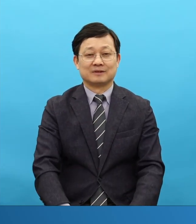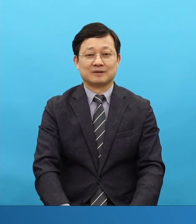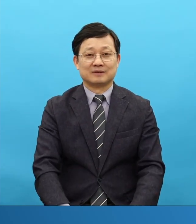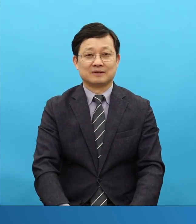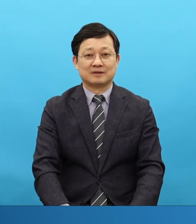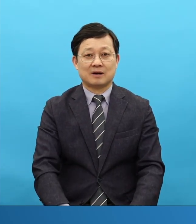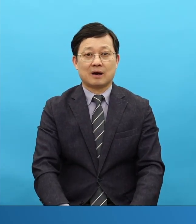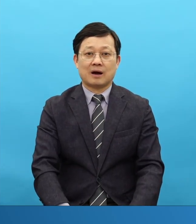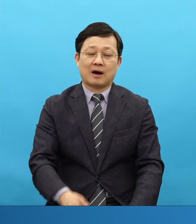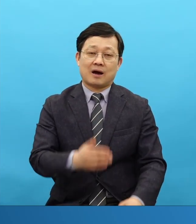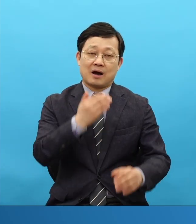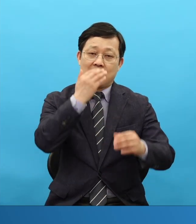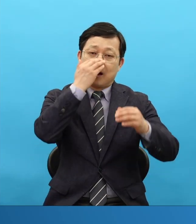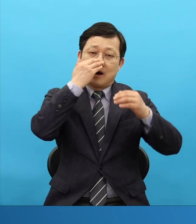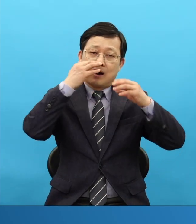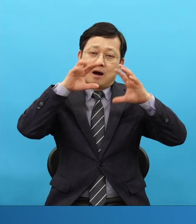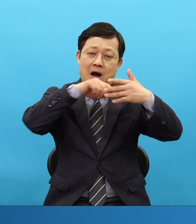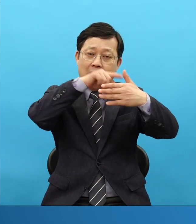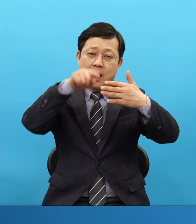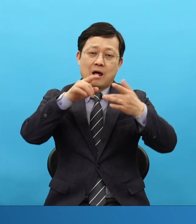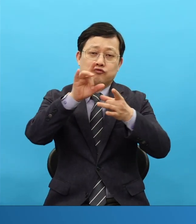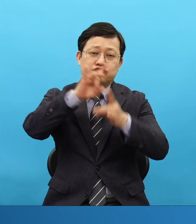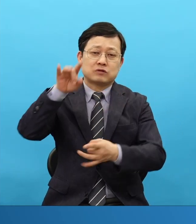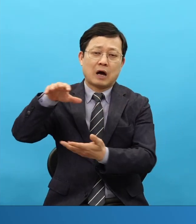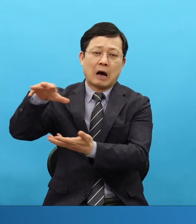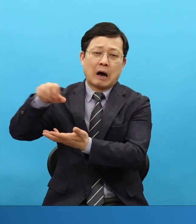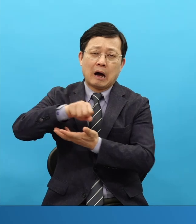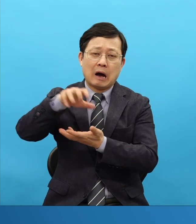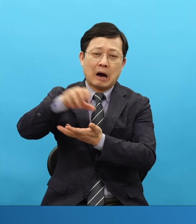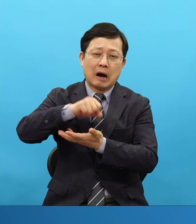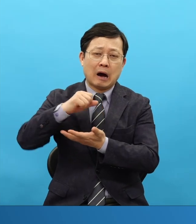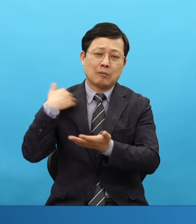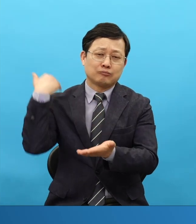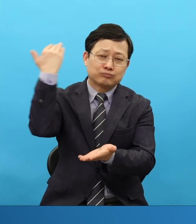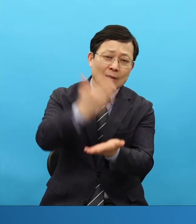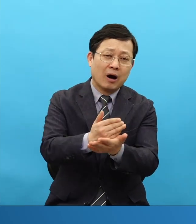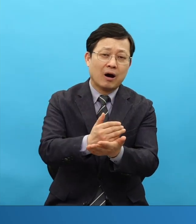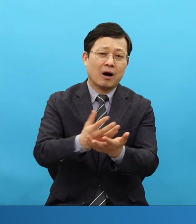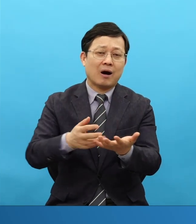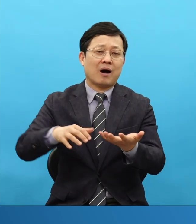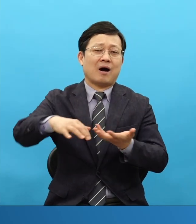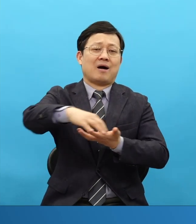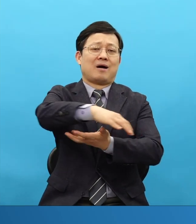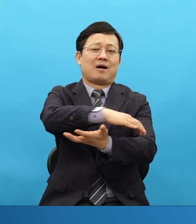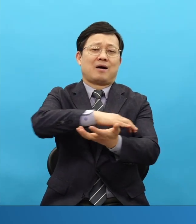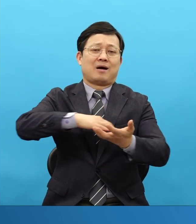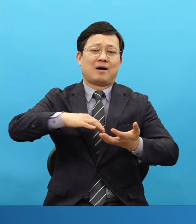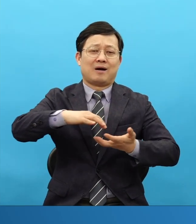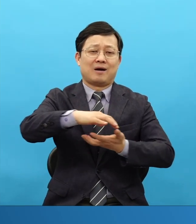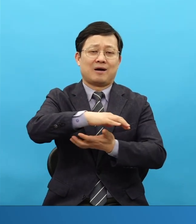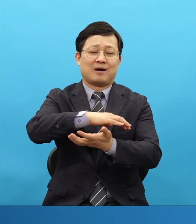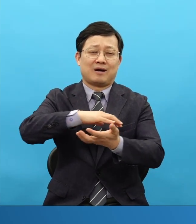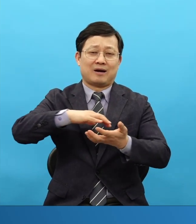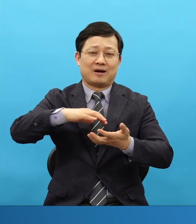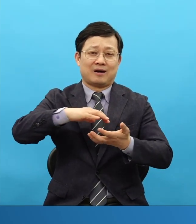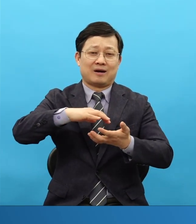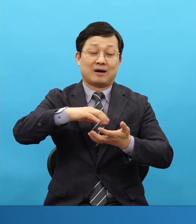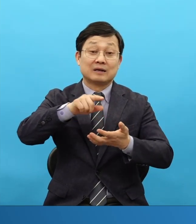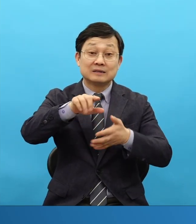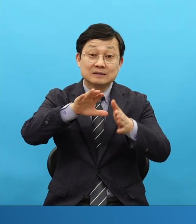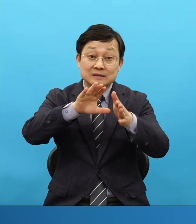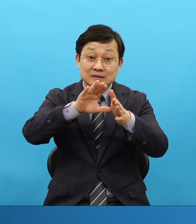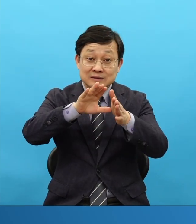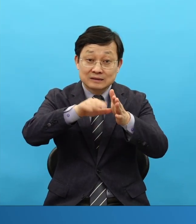그냥 이스라엘의 우상 동네가 돼버린 거예요. Completely Israel became a neighborhood of idols. 그때